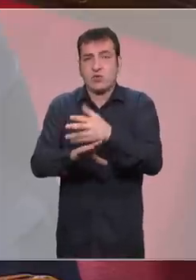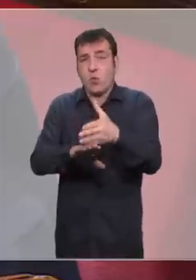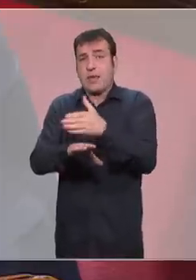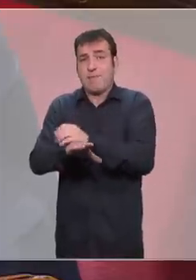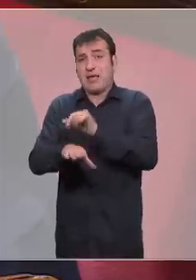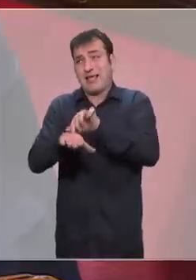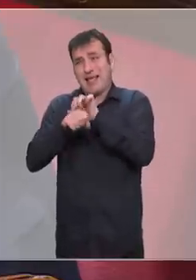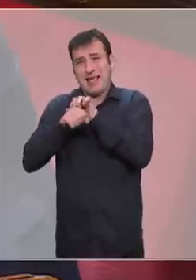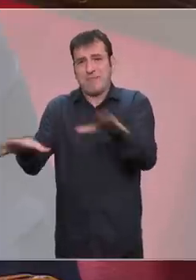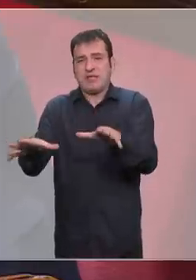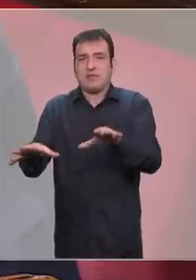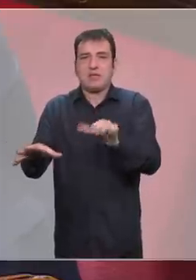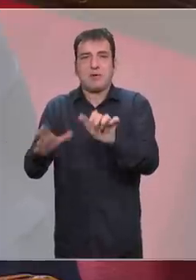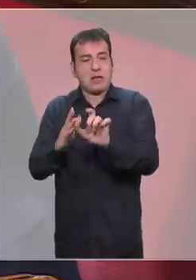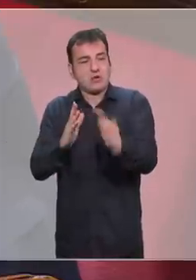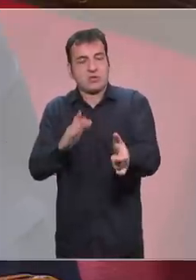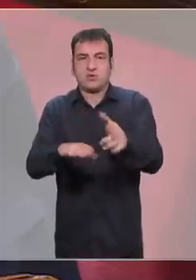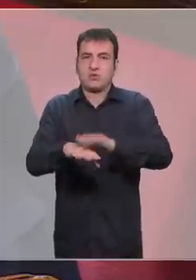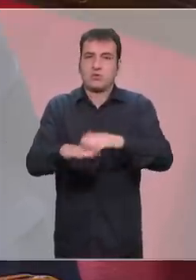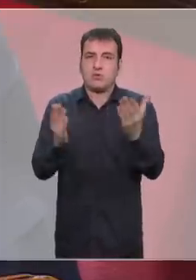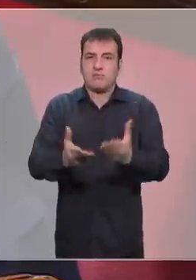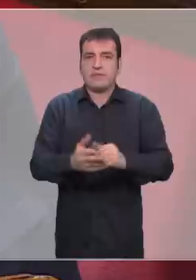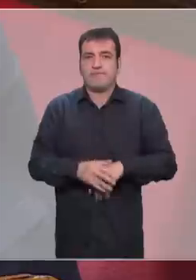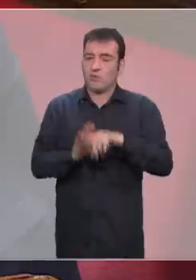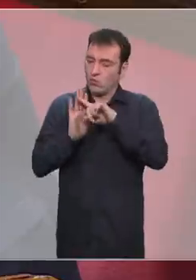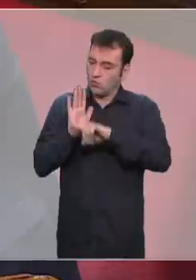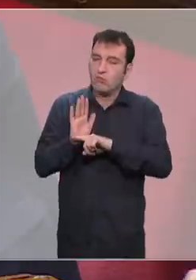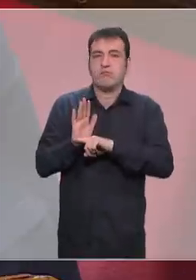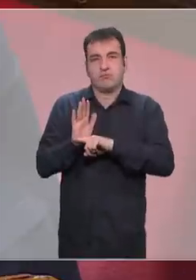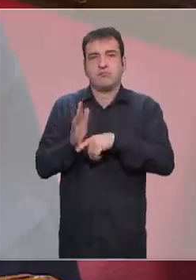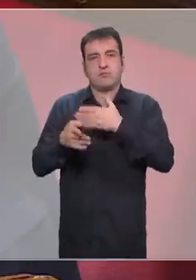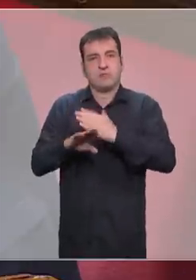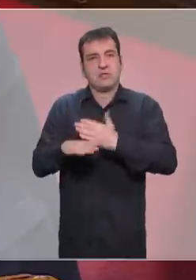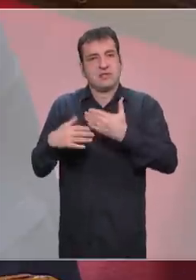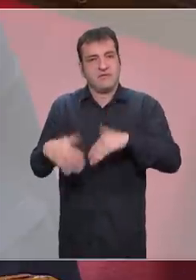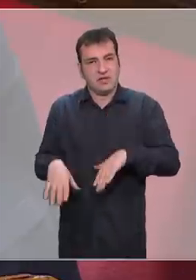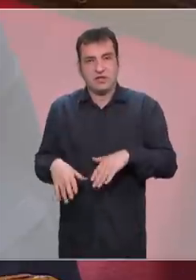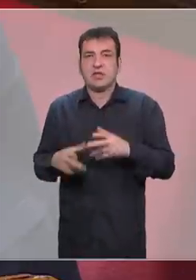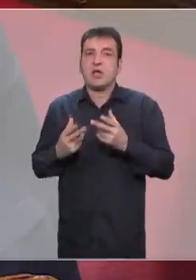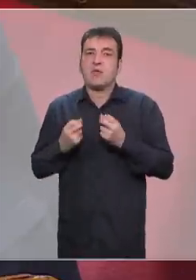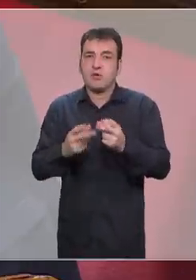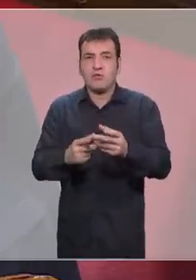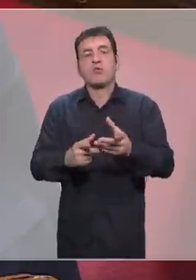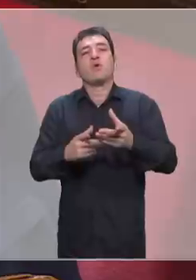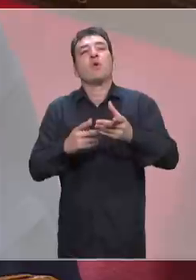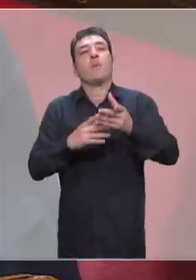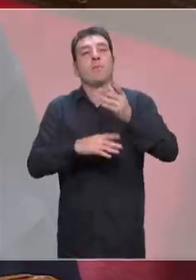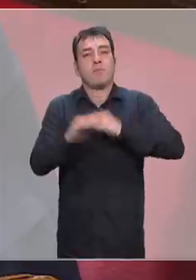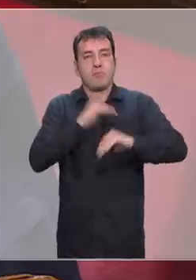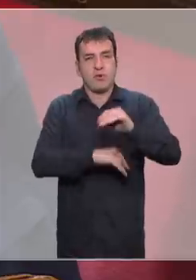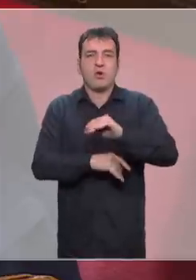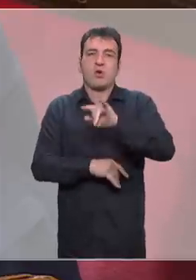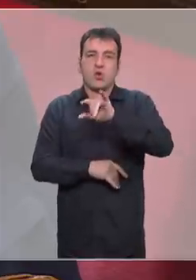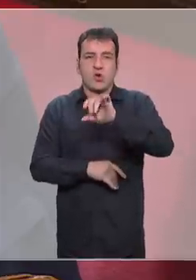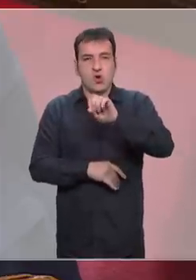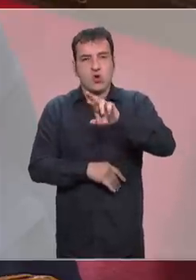effets sur notre hôpital. Des mesures ont été prises, notamment le déclenchement du plan Orsan, pour